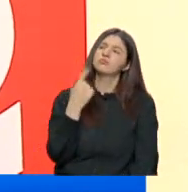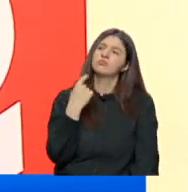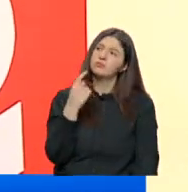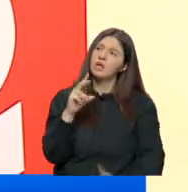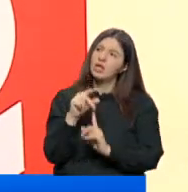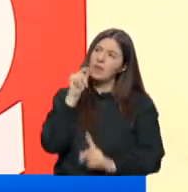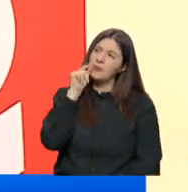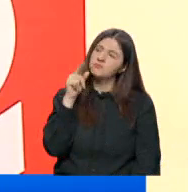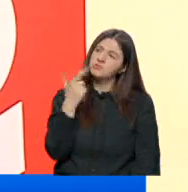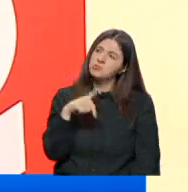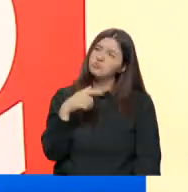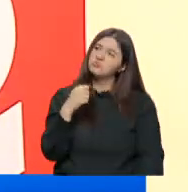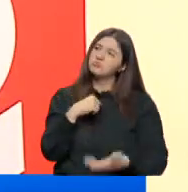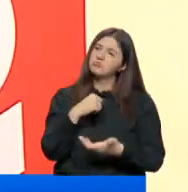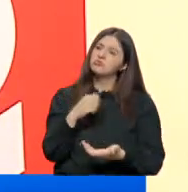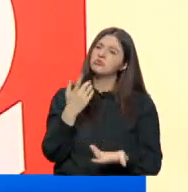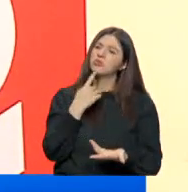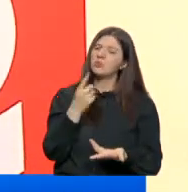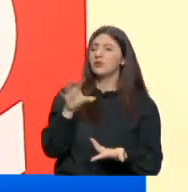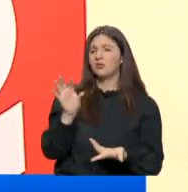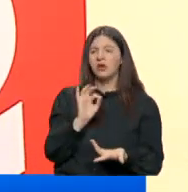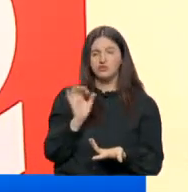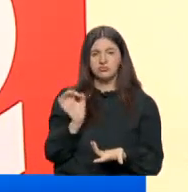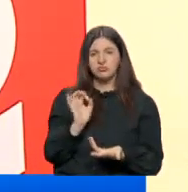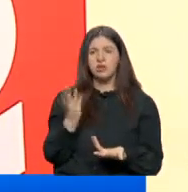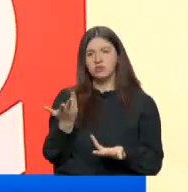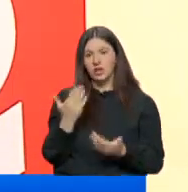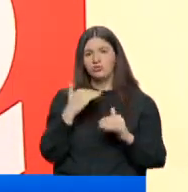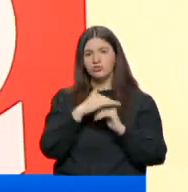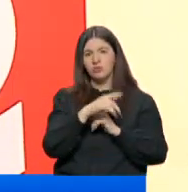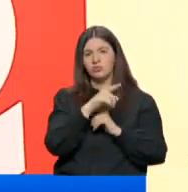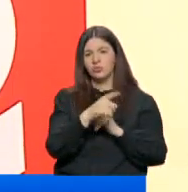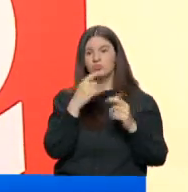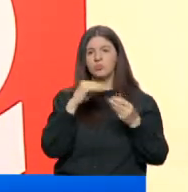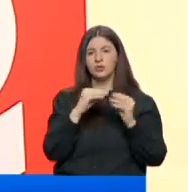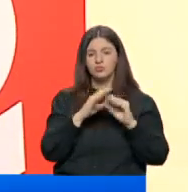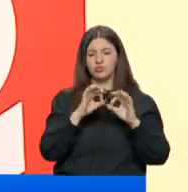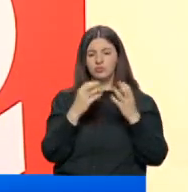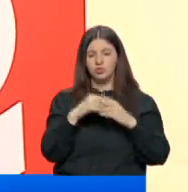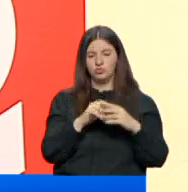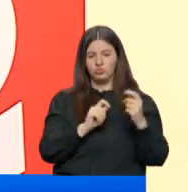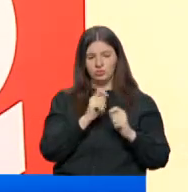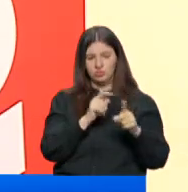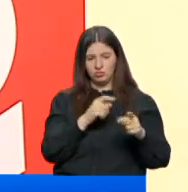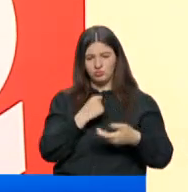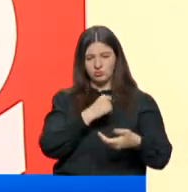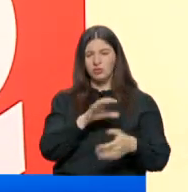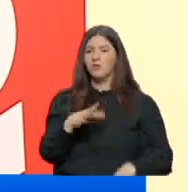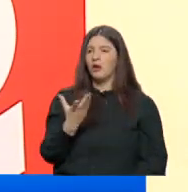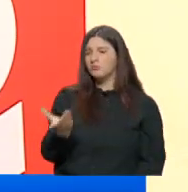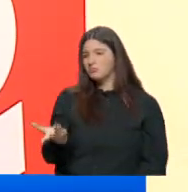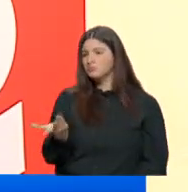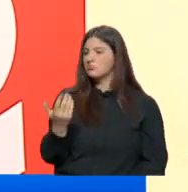bakın. Şimdi bütçe dediğimiz şey nedir? Bir tercihtir değil mi? Ya işte halkın sorunlarını çözmek için kullanırsınız o bütçeyi, ya